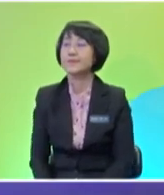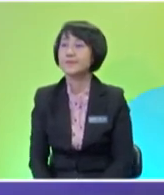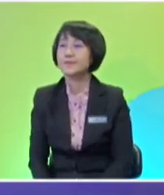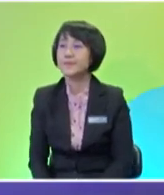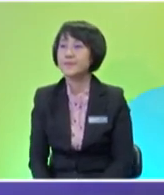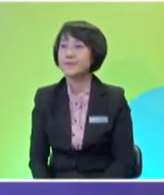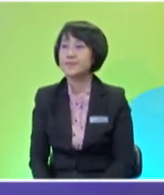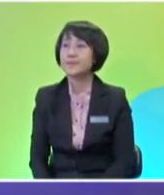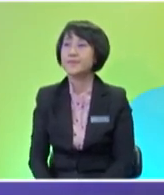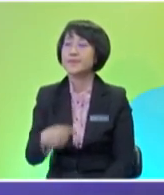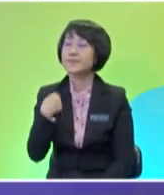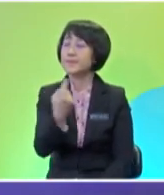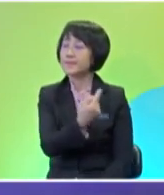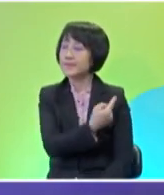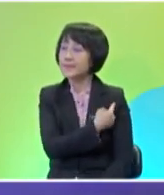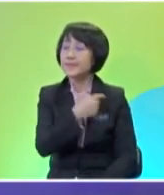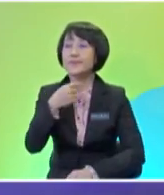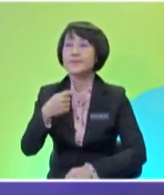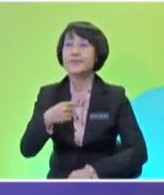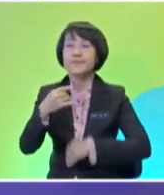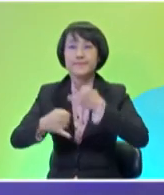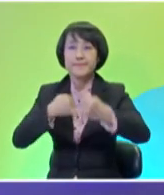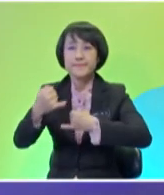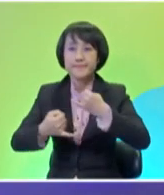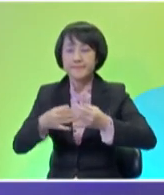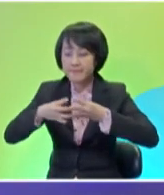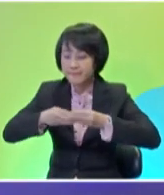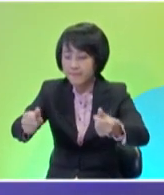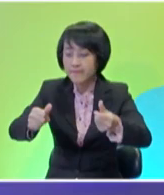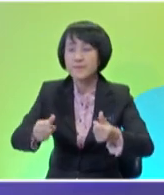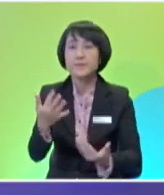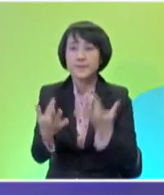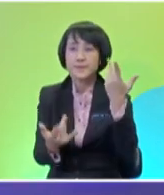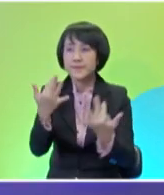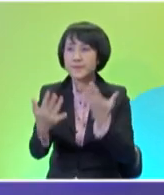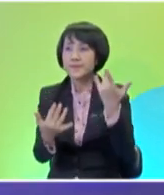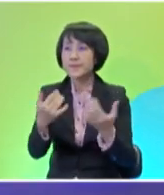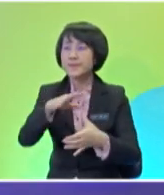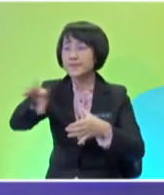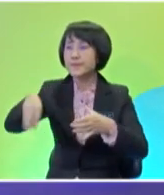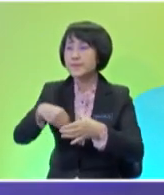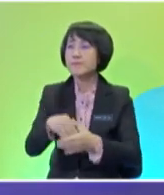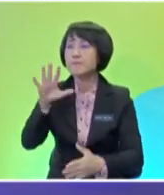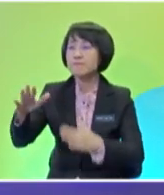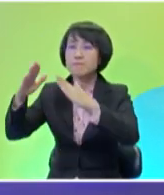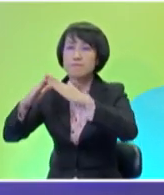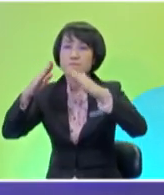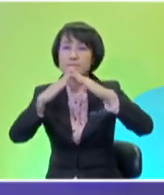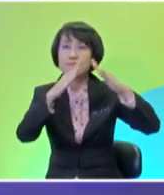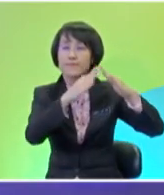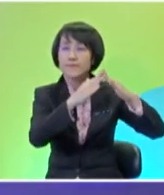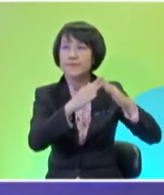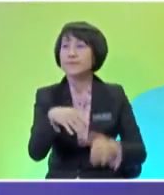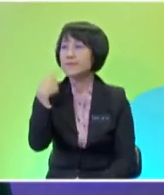kami berjaya memandang ke api yang marak dalam kebakaran yang melibatkan lima rumah singgan Jadi